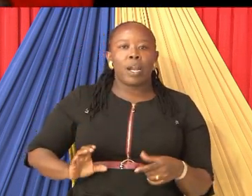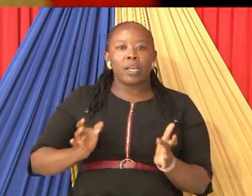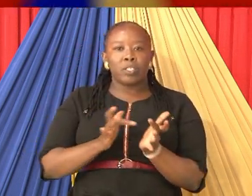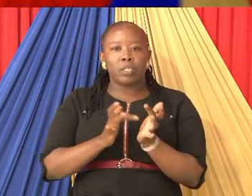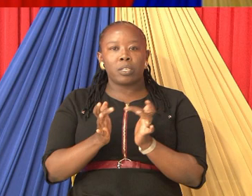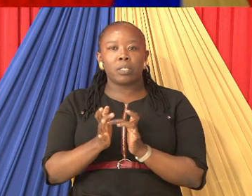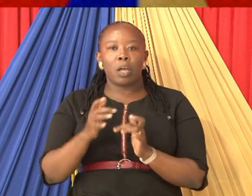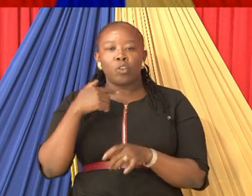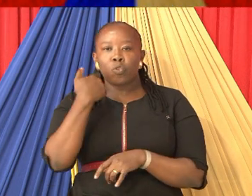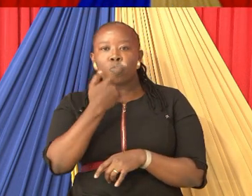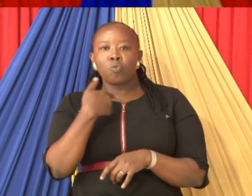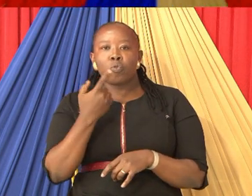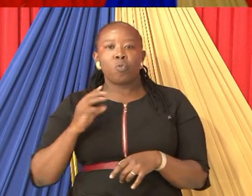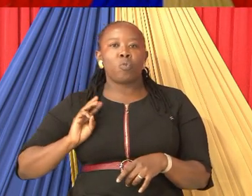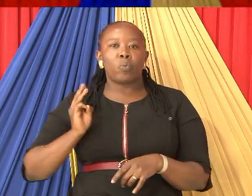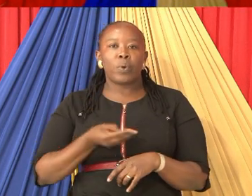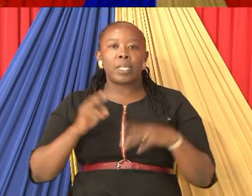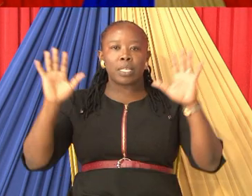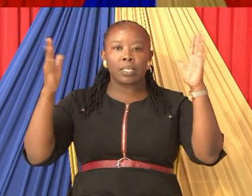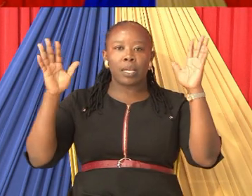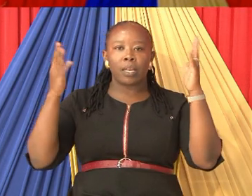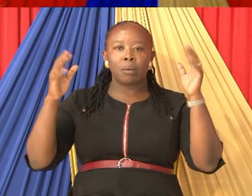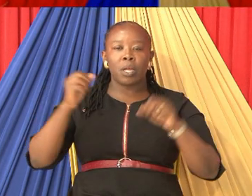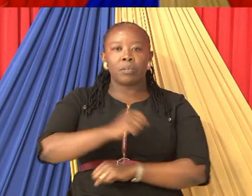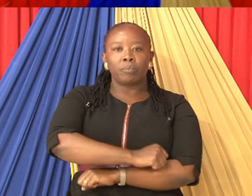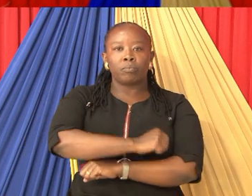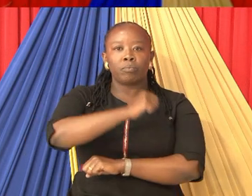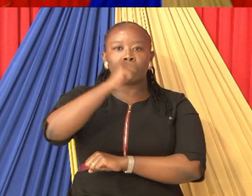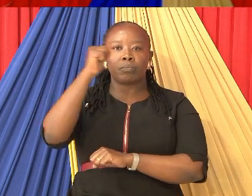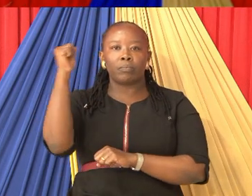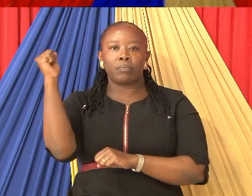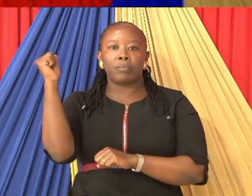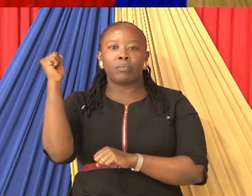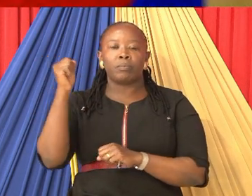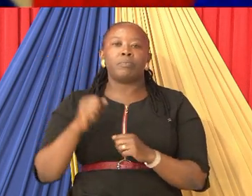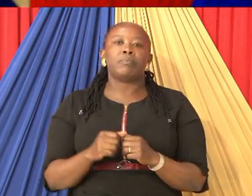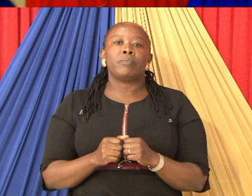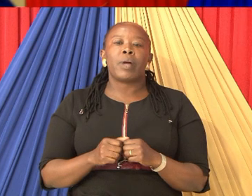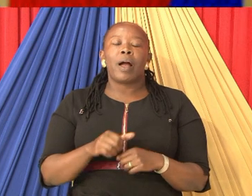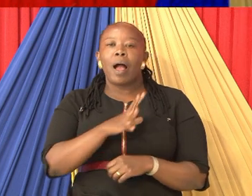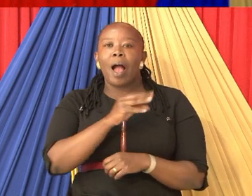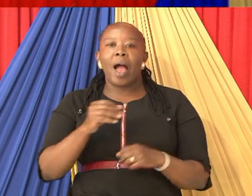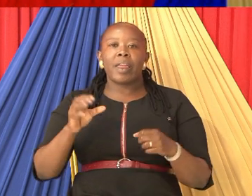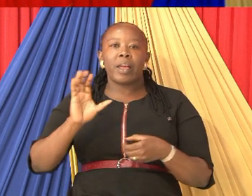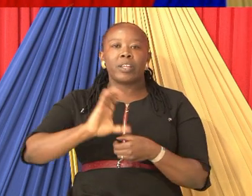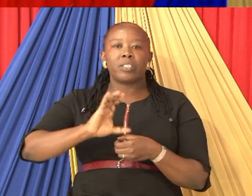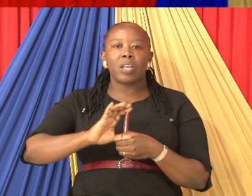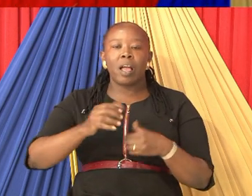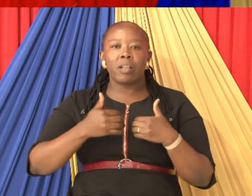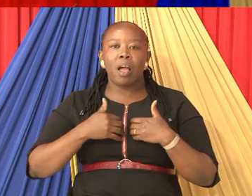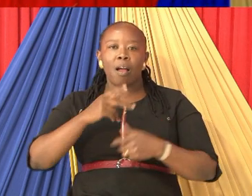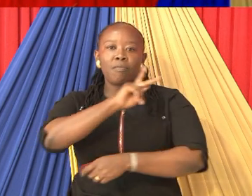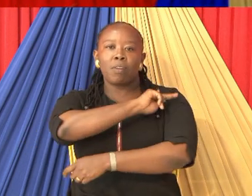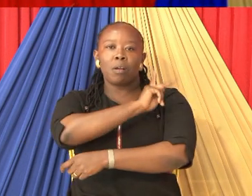tumekuwa tukisherehekea kufufuka kwake. Na kwa hivyo kanisa likapata nguvu. Tukajua